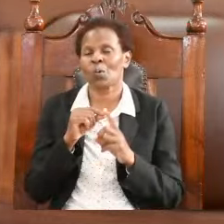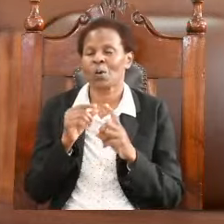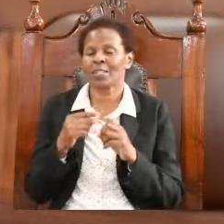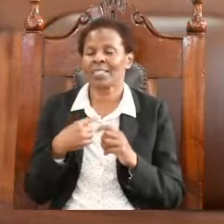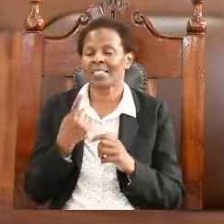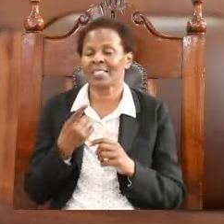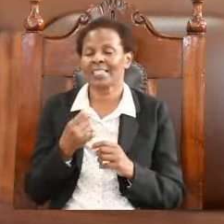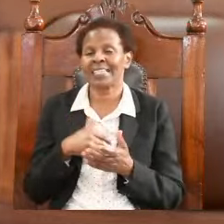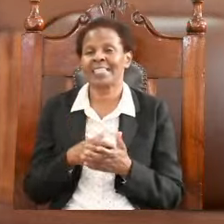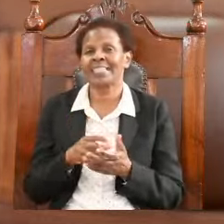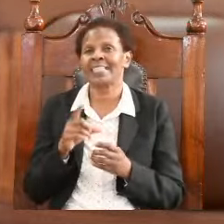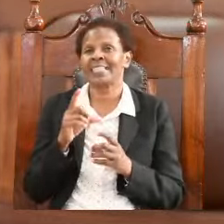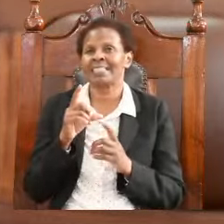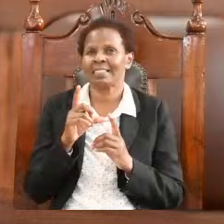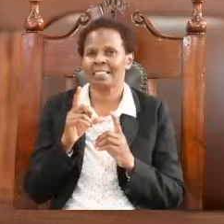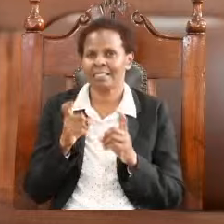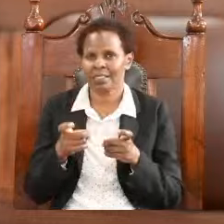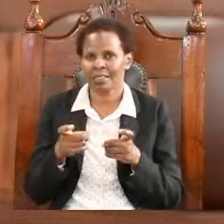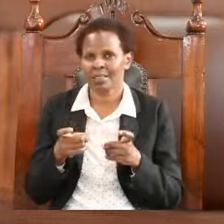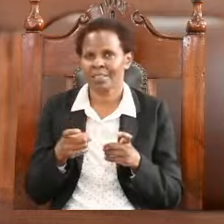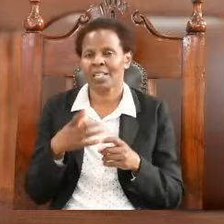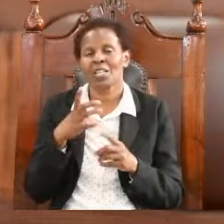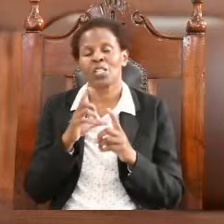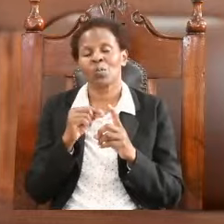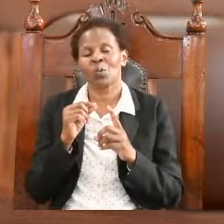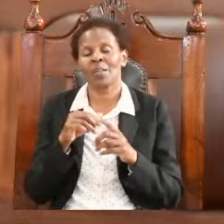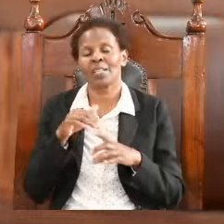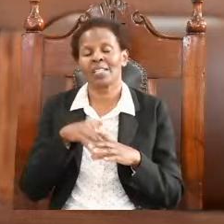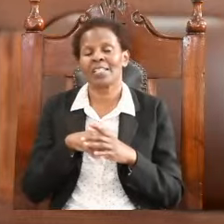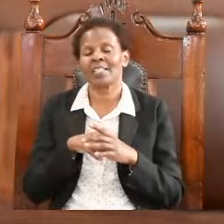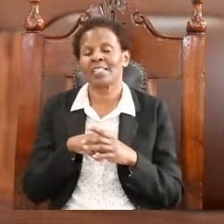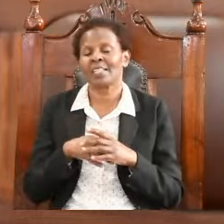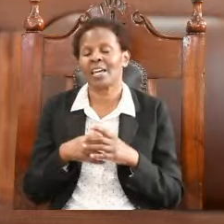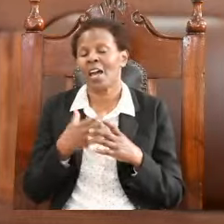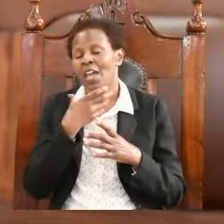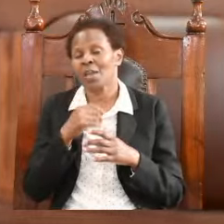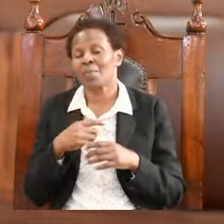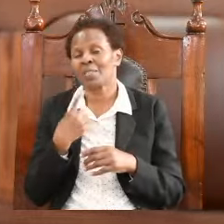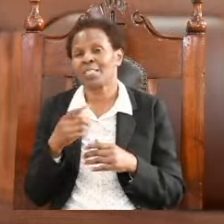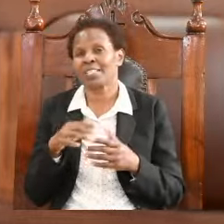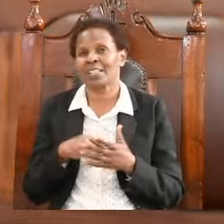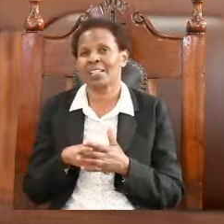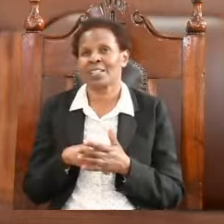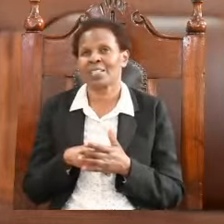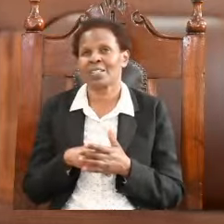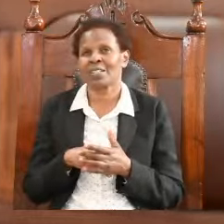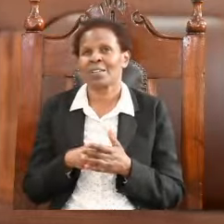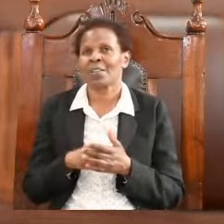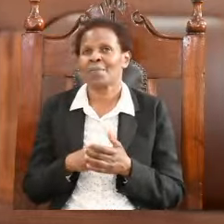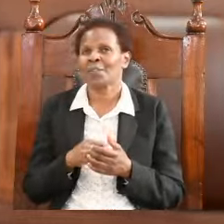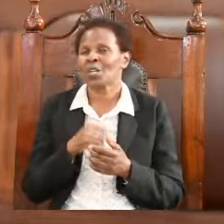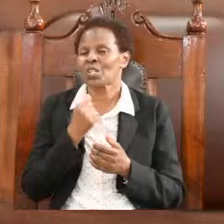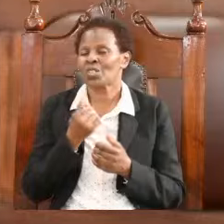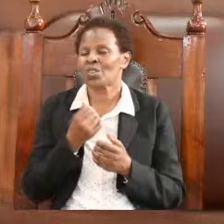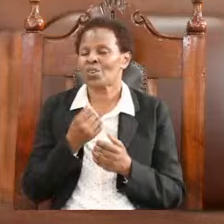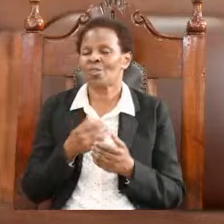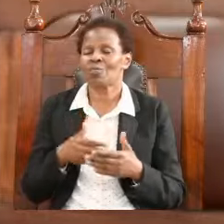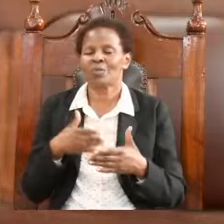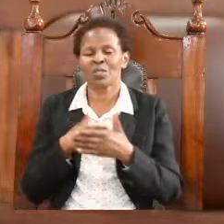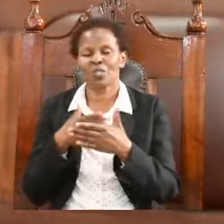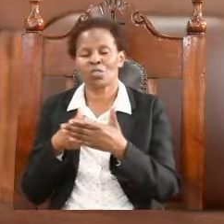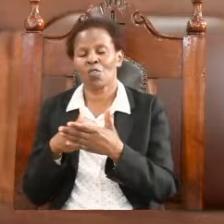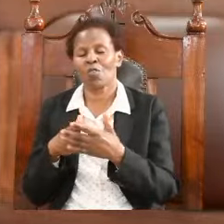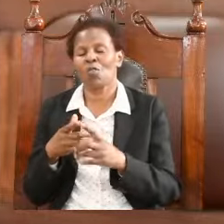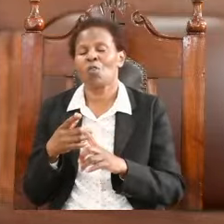mehia ta riu muhiano mwega kiugo kia ngai thiini wa ibuku ria Hebrews gitwirite tutigatiganirie uhoro wa